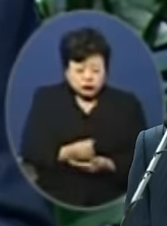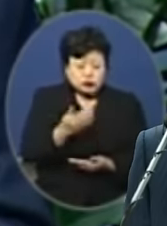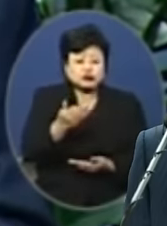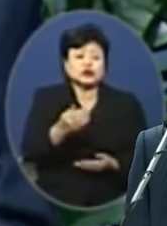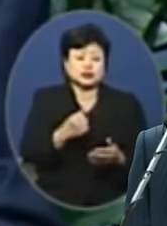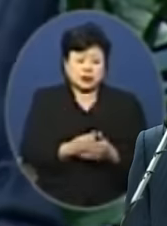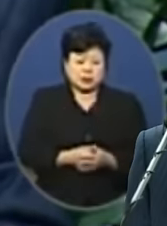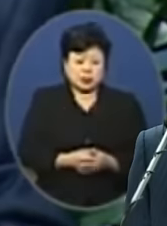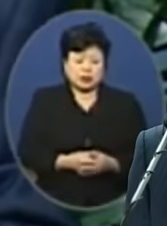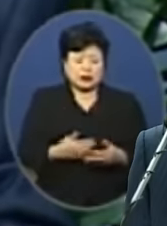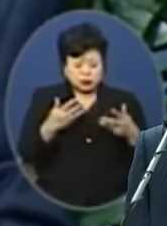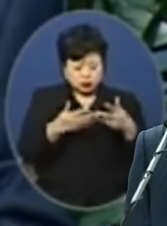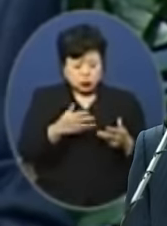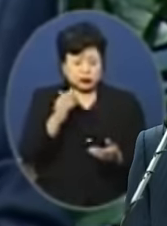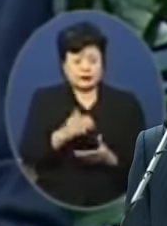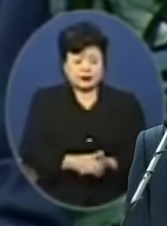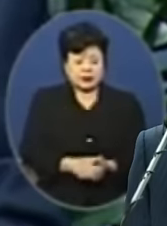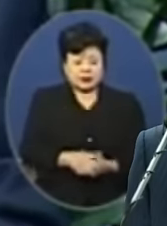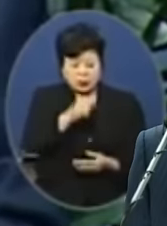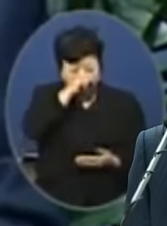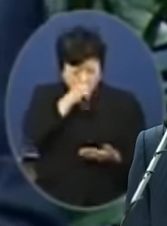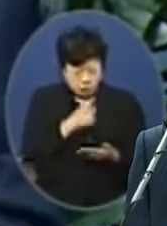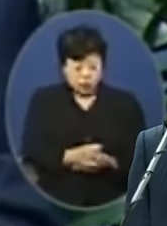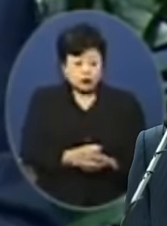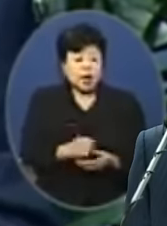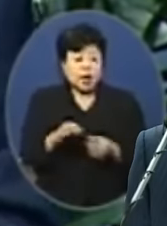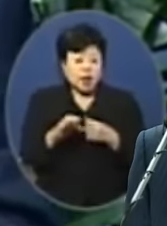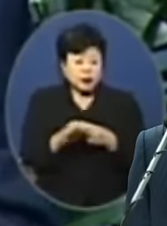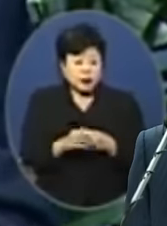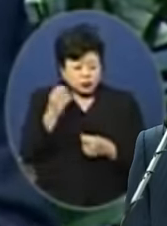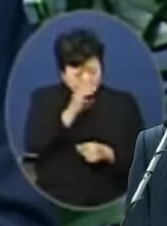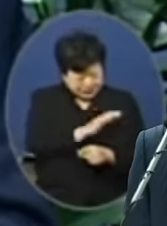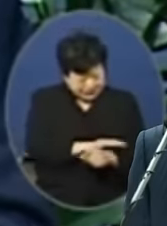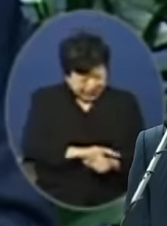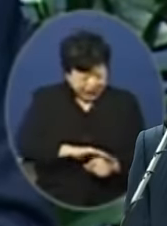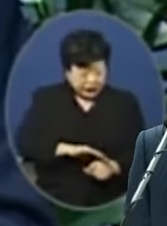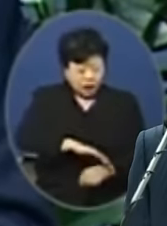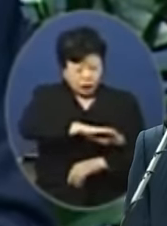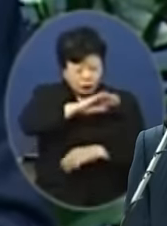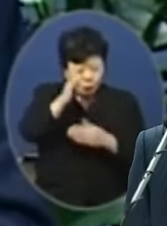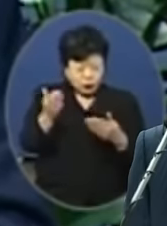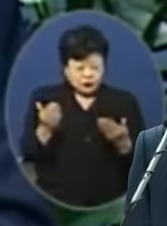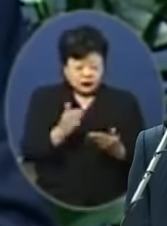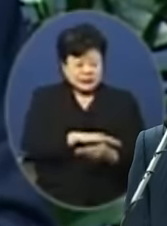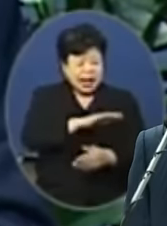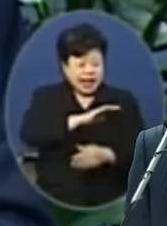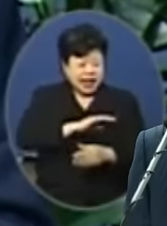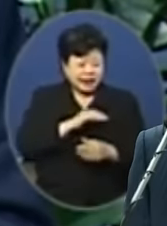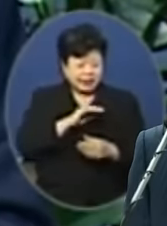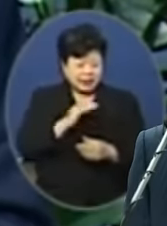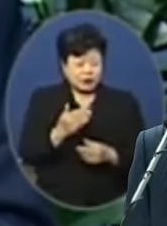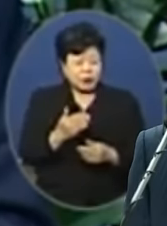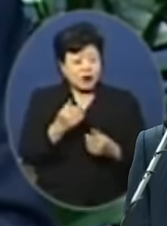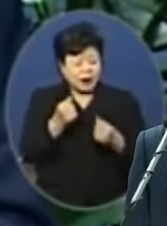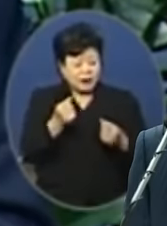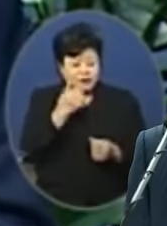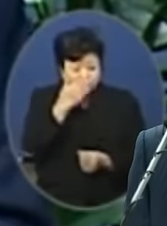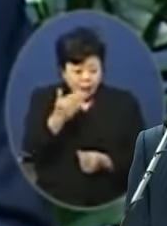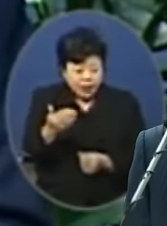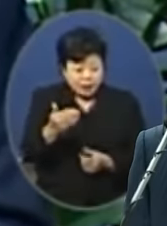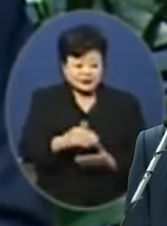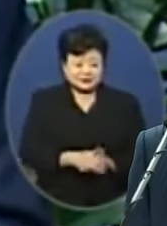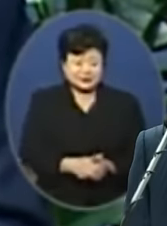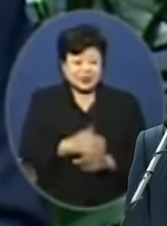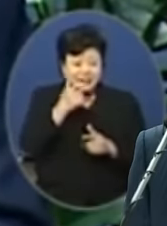해주실 수 있는 조건이 되는 것입니다. 형통하면 영혼이 잘됨같이 범사에 잘됨이 강건하게 되는 것입니다.